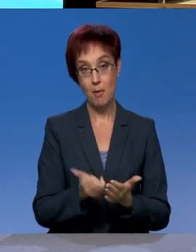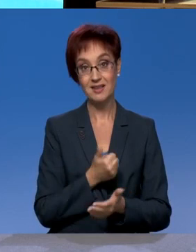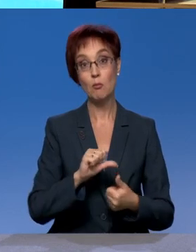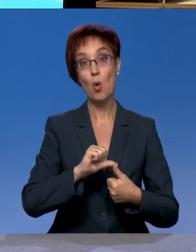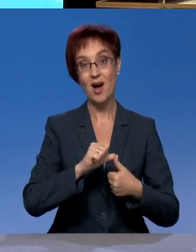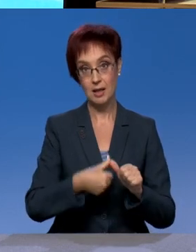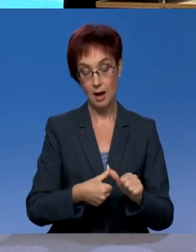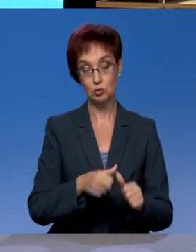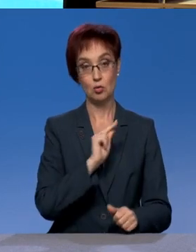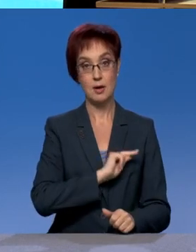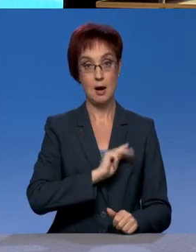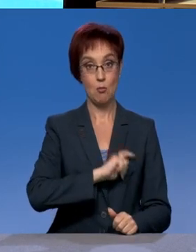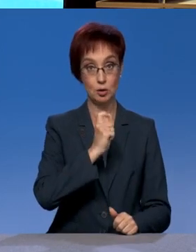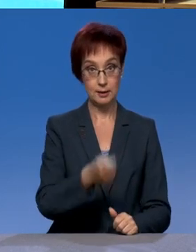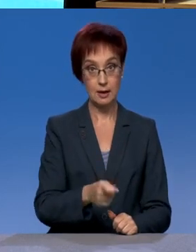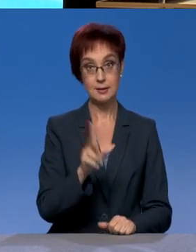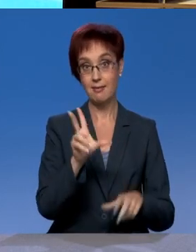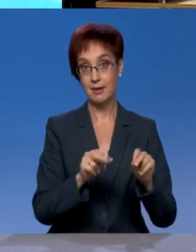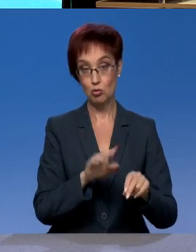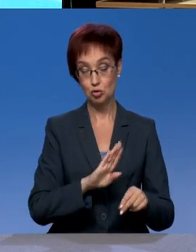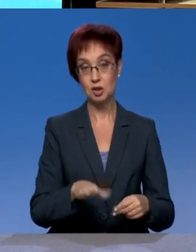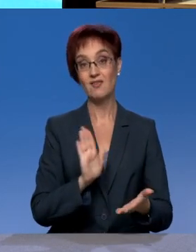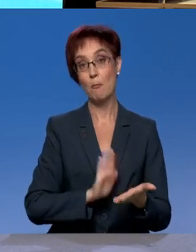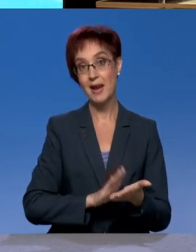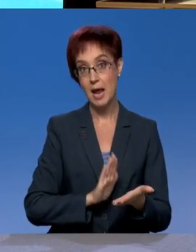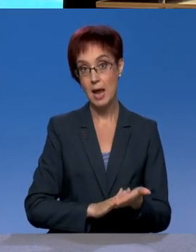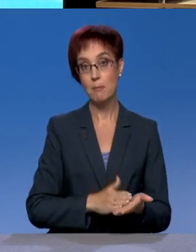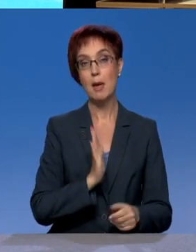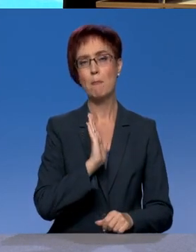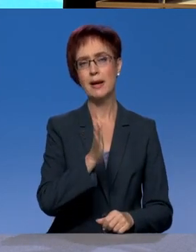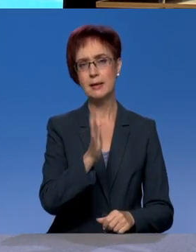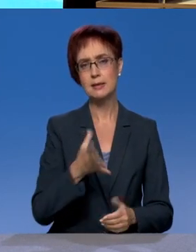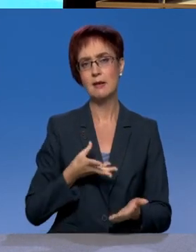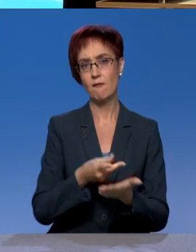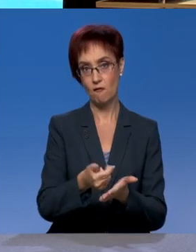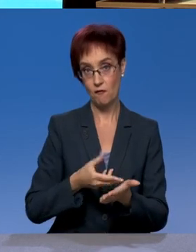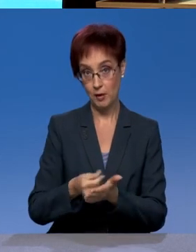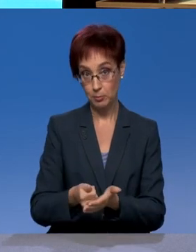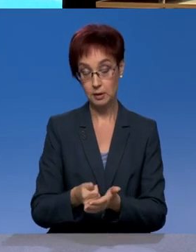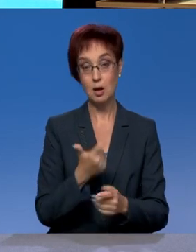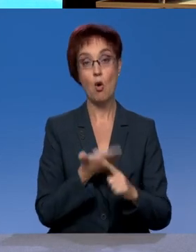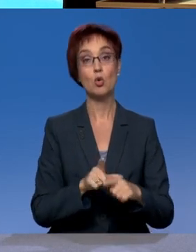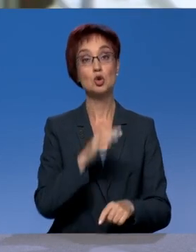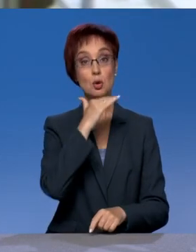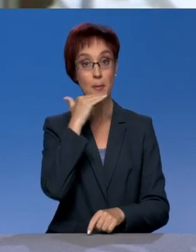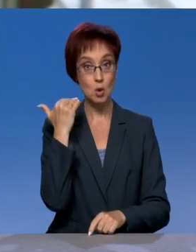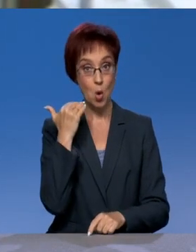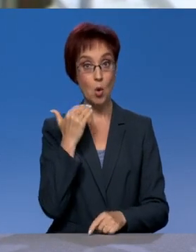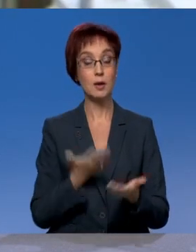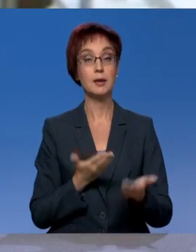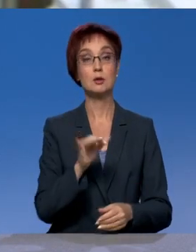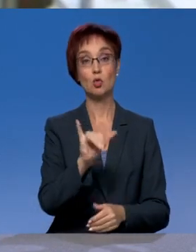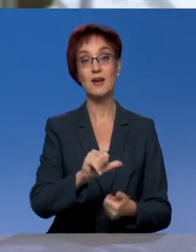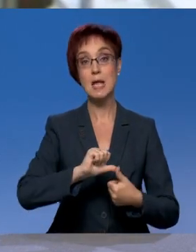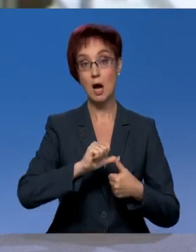ни премии, там, ни прогрессивка, ни еще дополнительные какие-то выплаты. Да, конечно. А ведь очень много на сегодняшний день, если вот отклад 40 тысяч, то